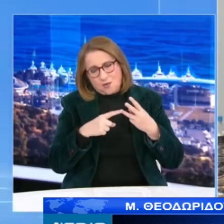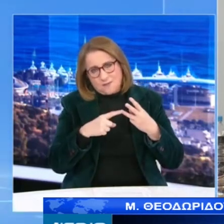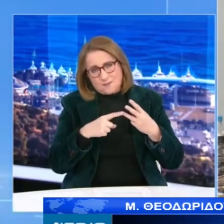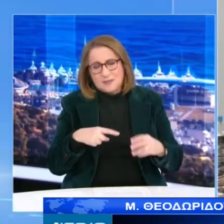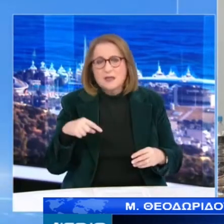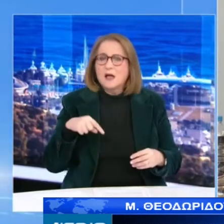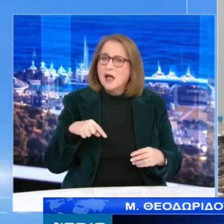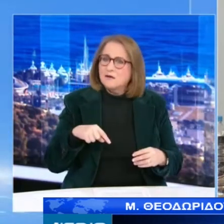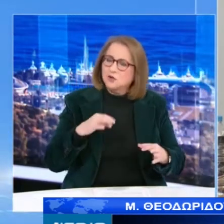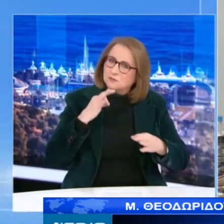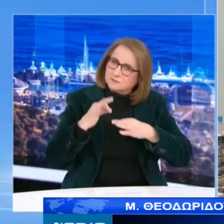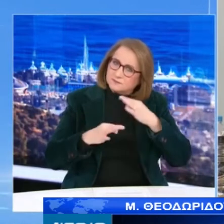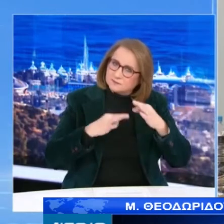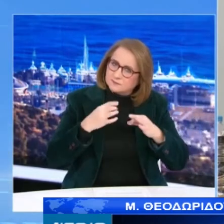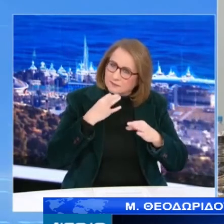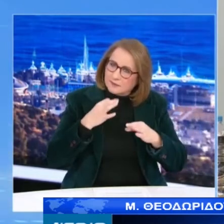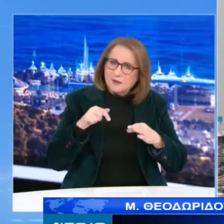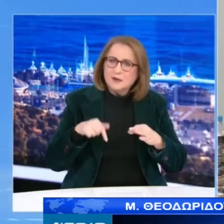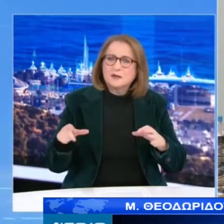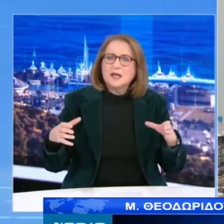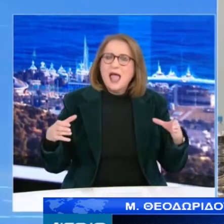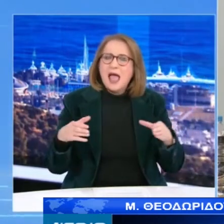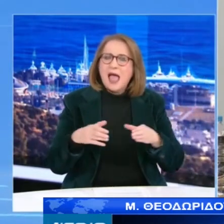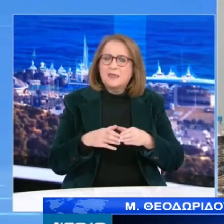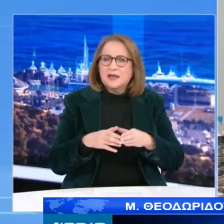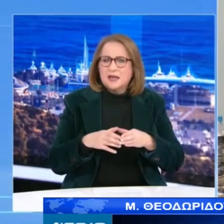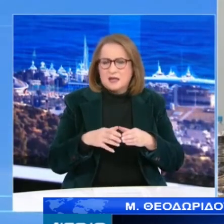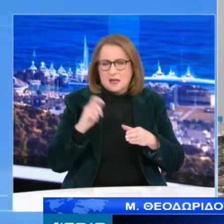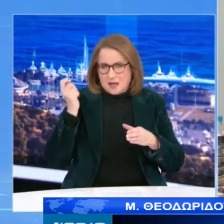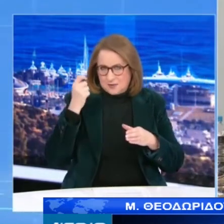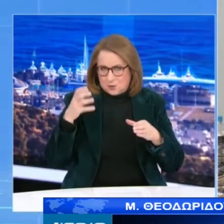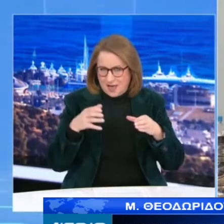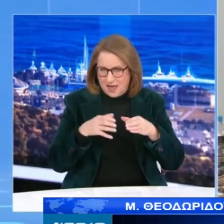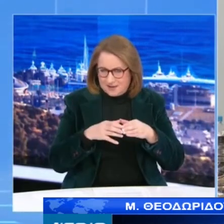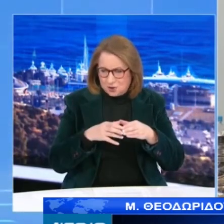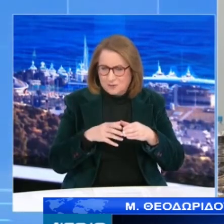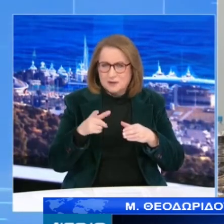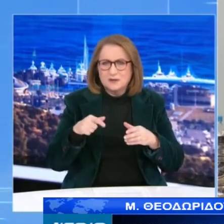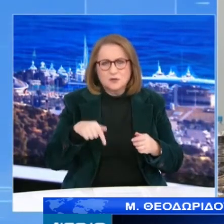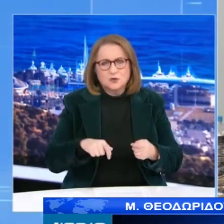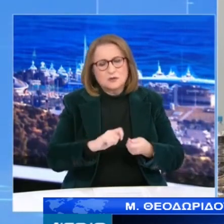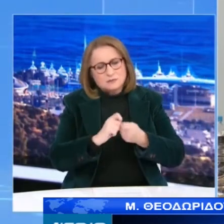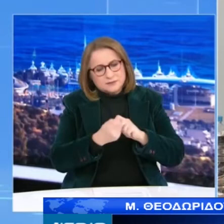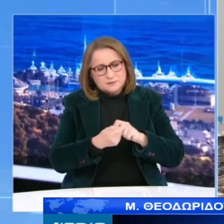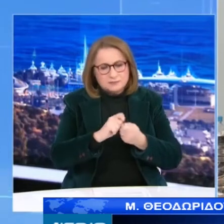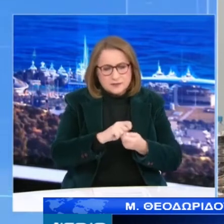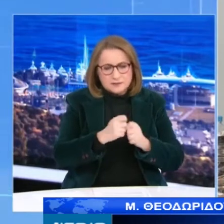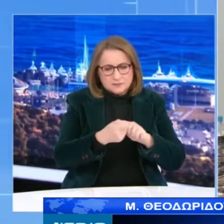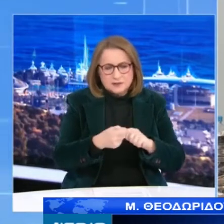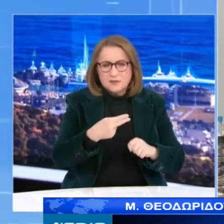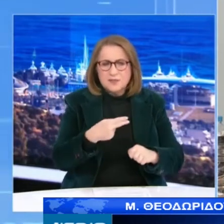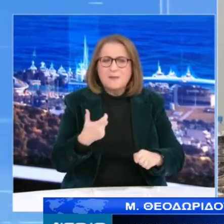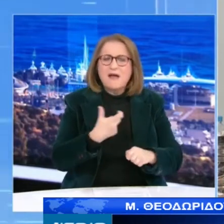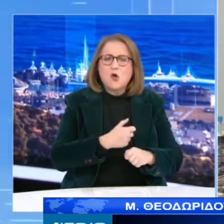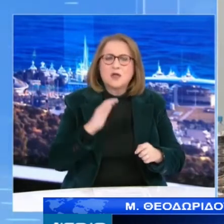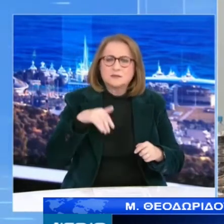μία ερμηνεία γιατί και η Εθνική Επιτροπή κατά καιρούς έχει τροποποιήσει τις συστάσεις εμβολιασμού σε